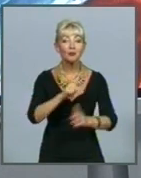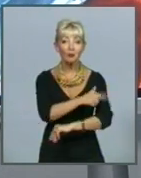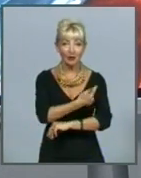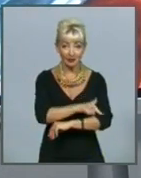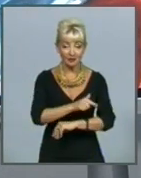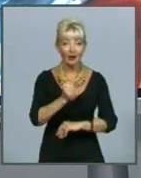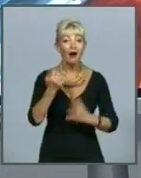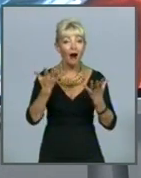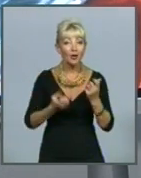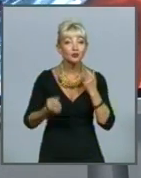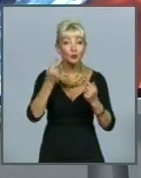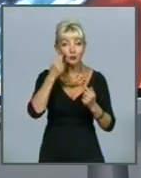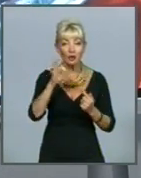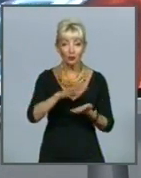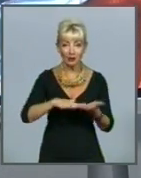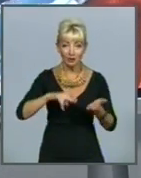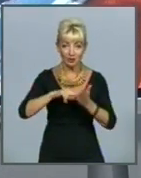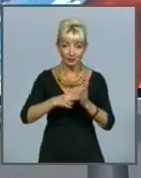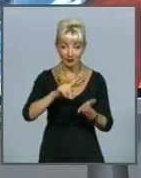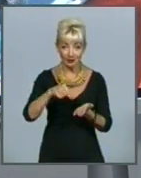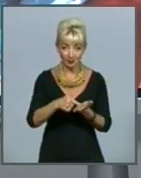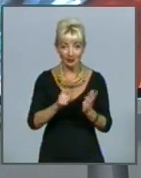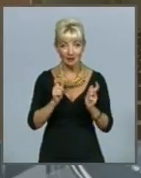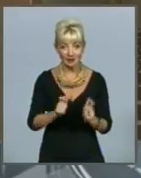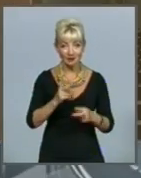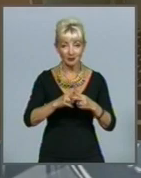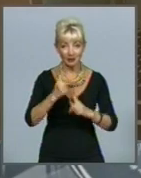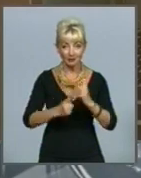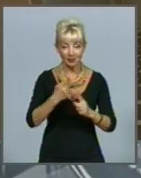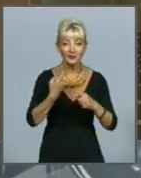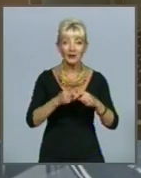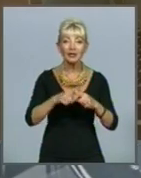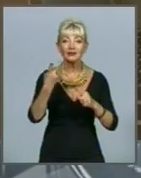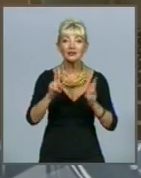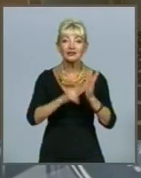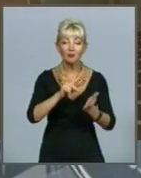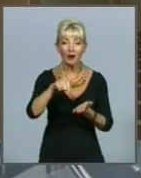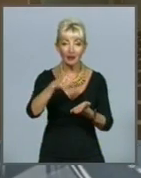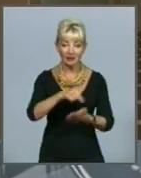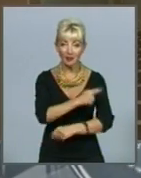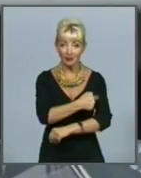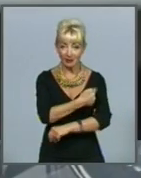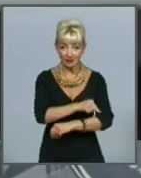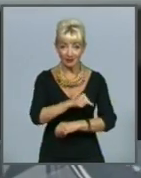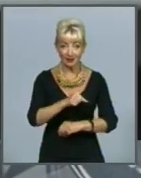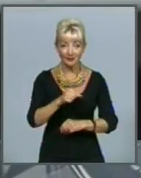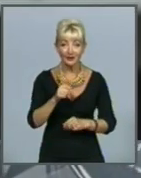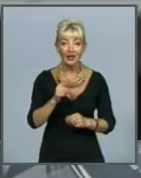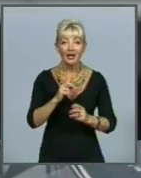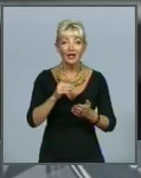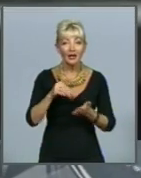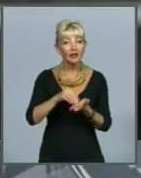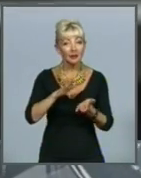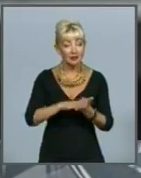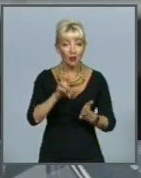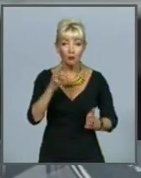про подальші плани міста у рамках медичної реформи. Це 27-ма міська поліклініка. Реєстратор Людмила Бойко показує